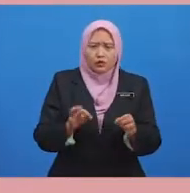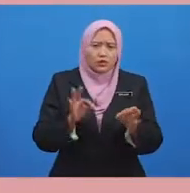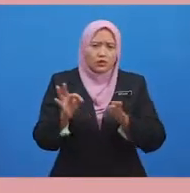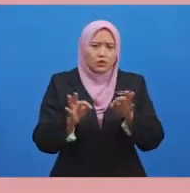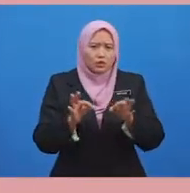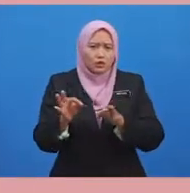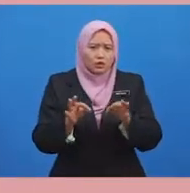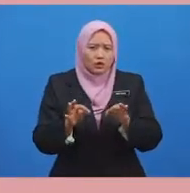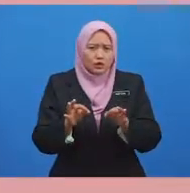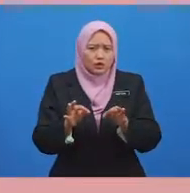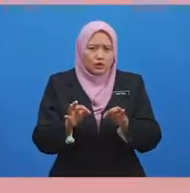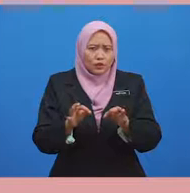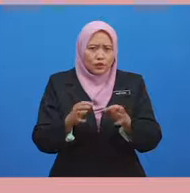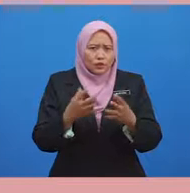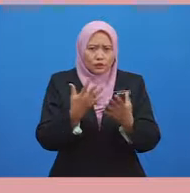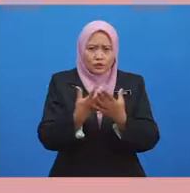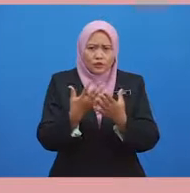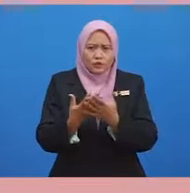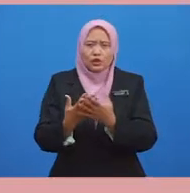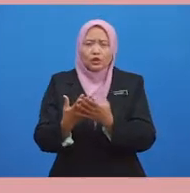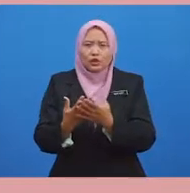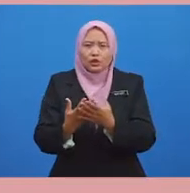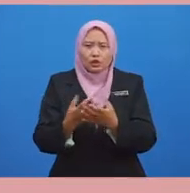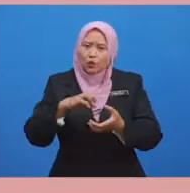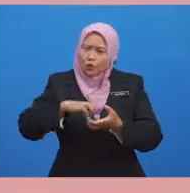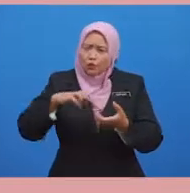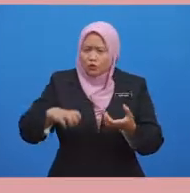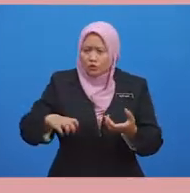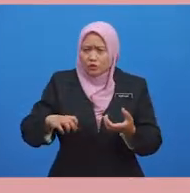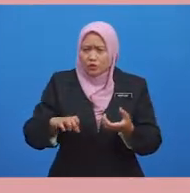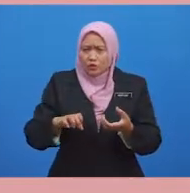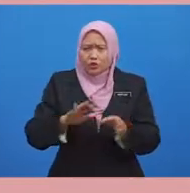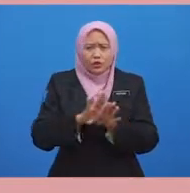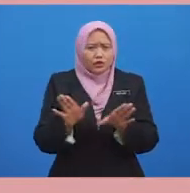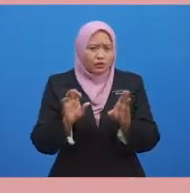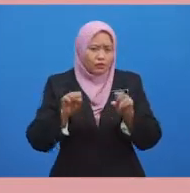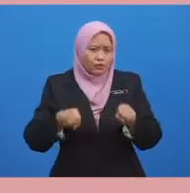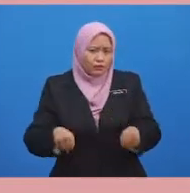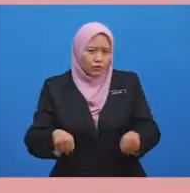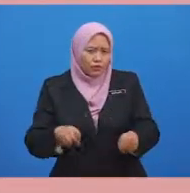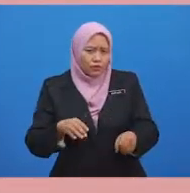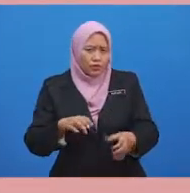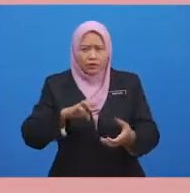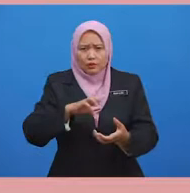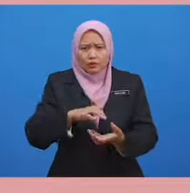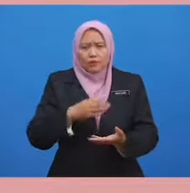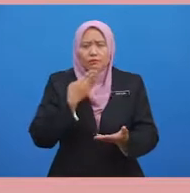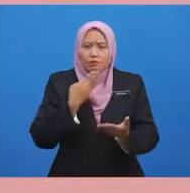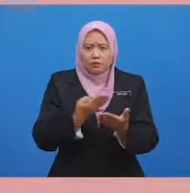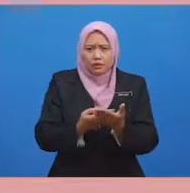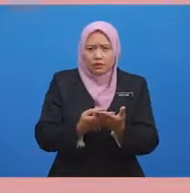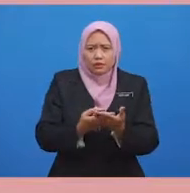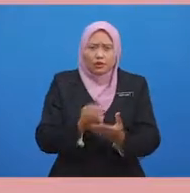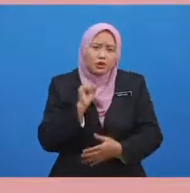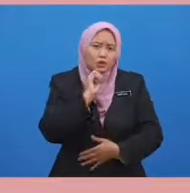jaring yang telah rosak dan tidak boleh dibaiki dibuang ke dalam laut atau sungai,